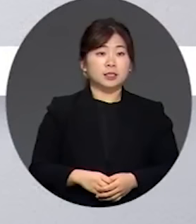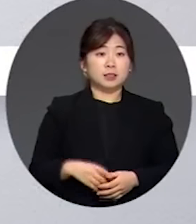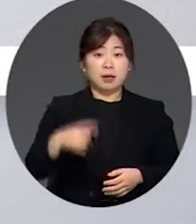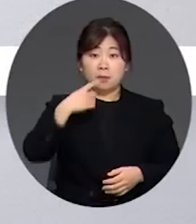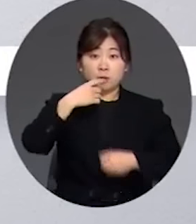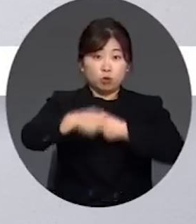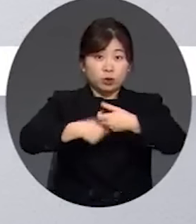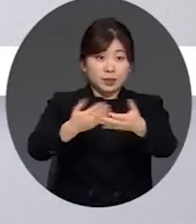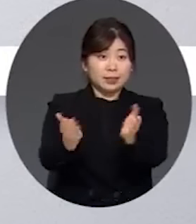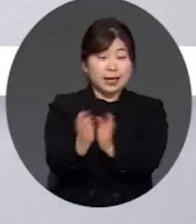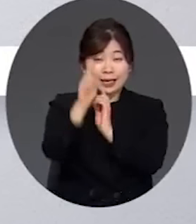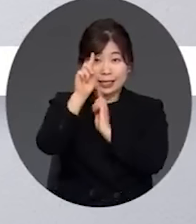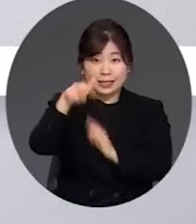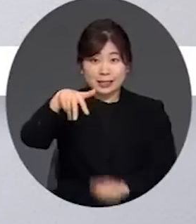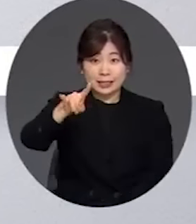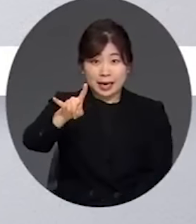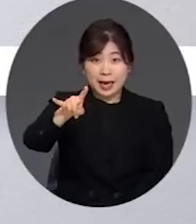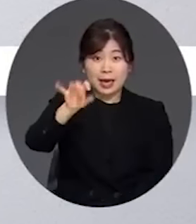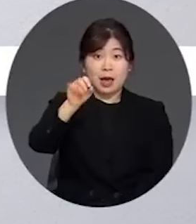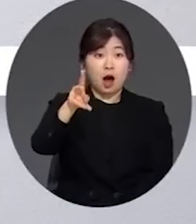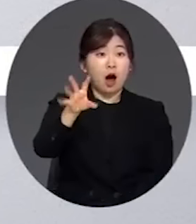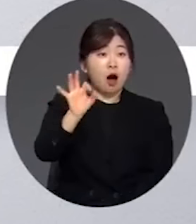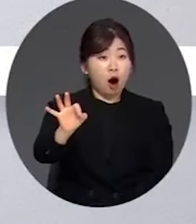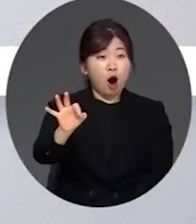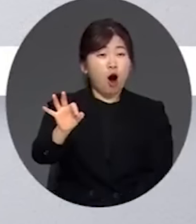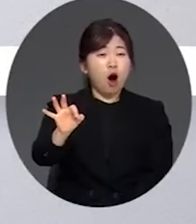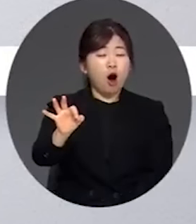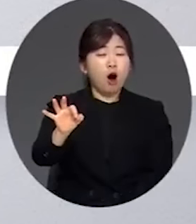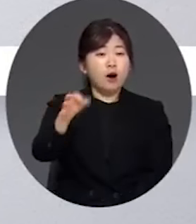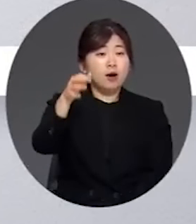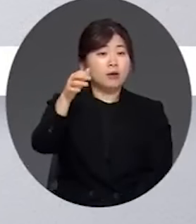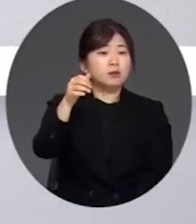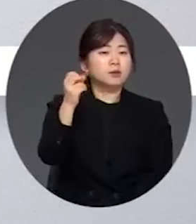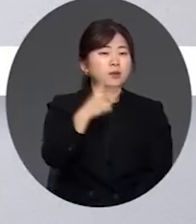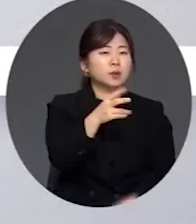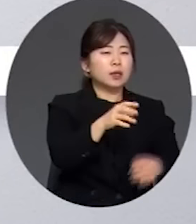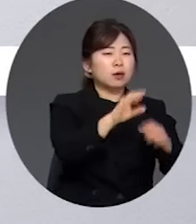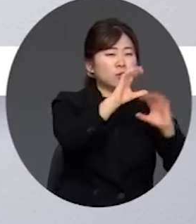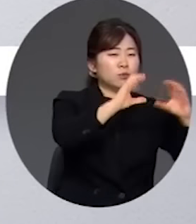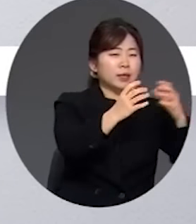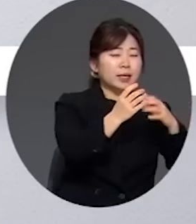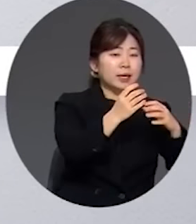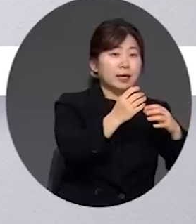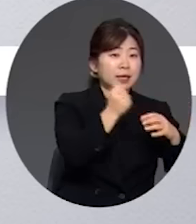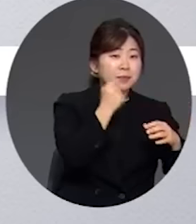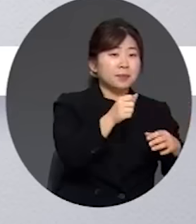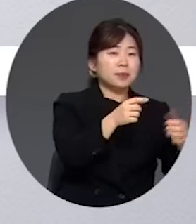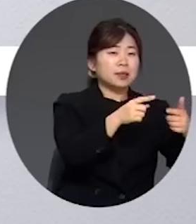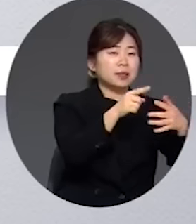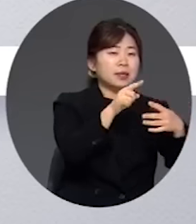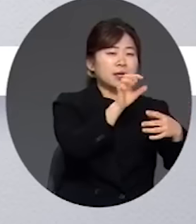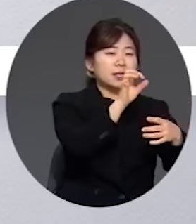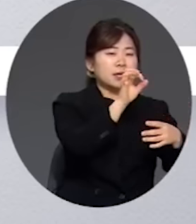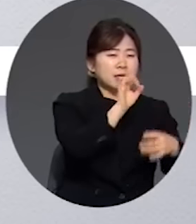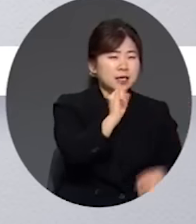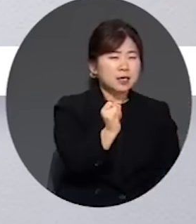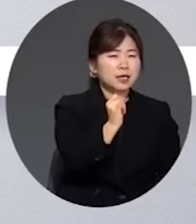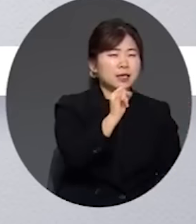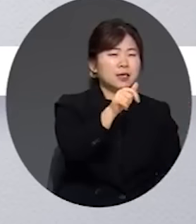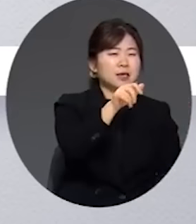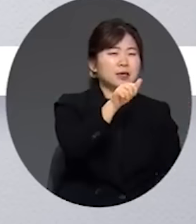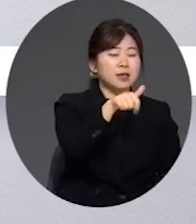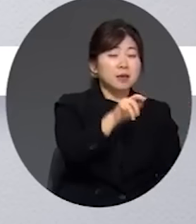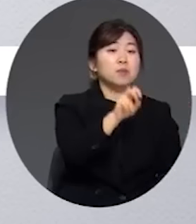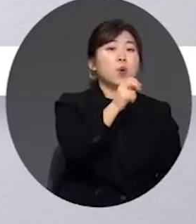더불어민주당 이재영 전 대외경제정책 연구원장과 국민의 힘 김효훈 전 국무총리실 행정관의 가상